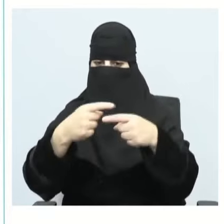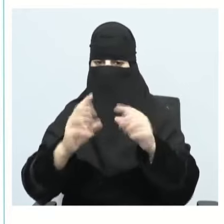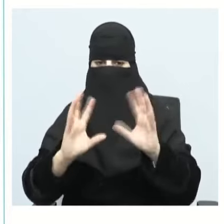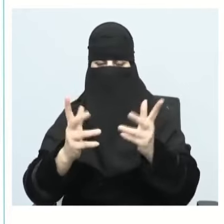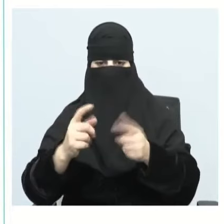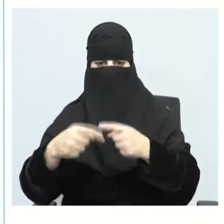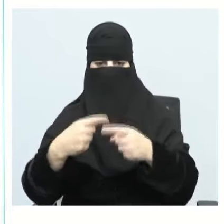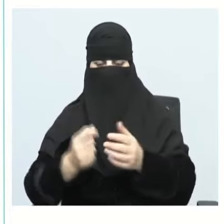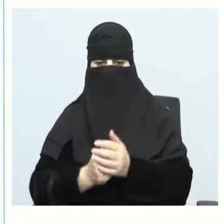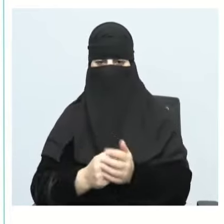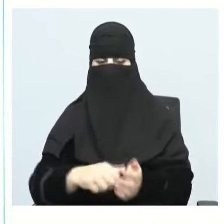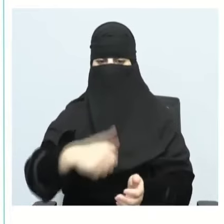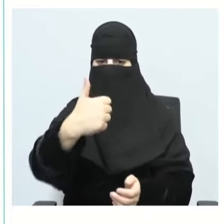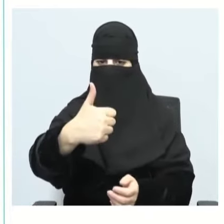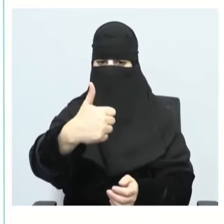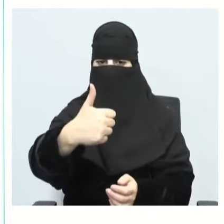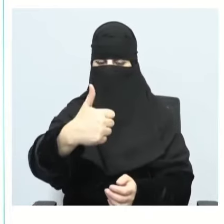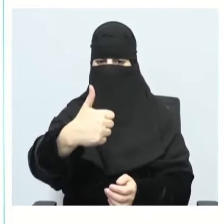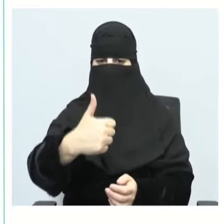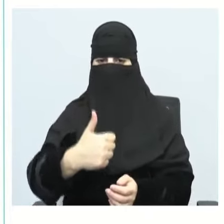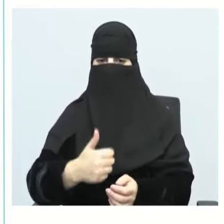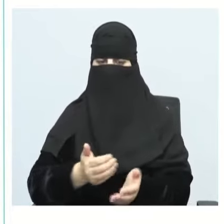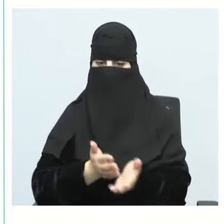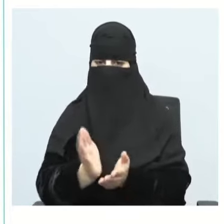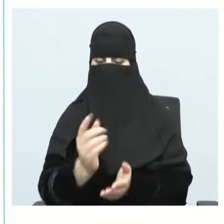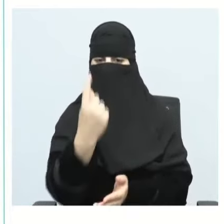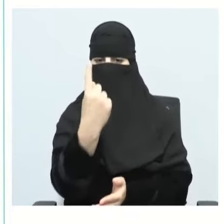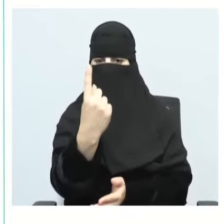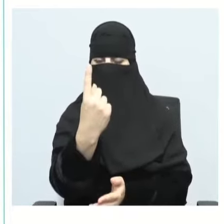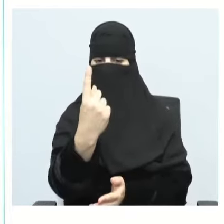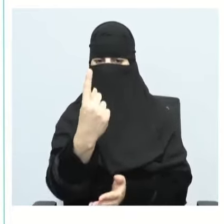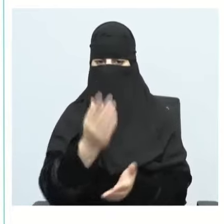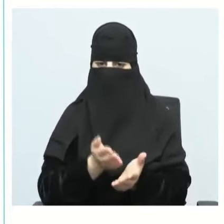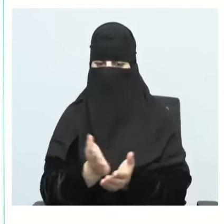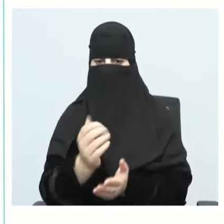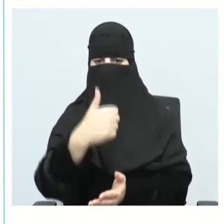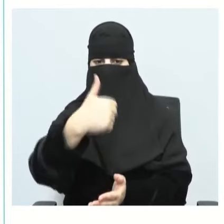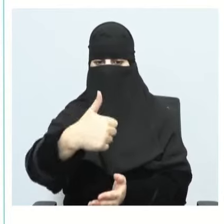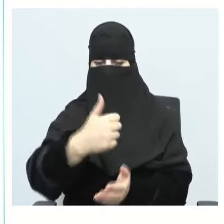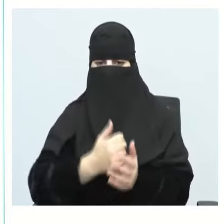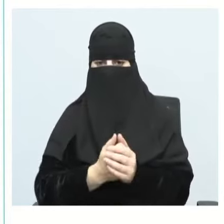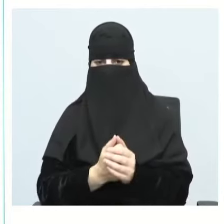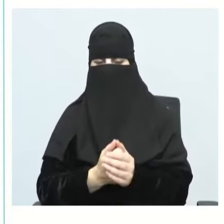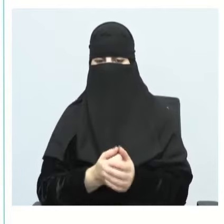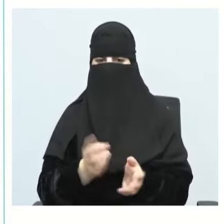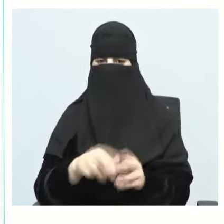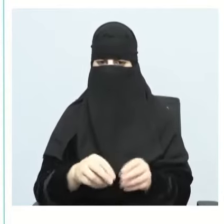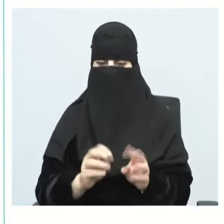تراجع تراجعنا الاول هو الواحد هو الاول كده تمام